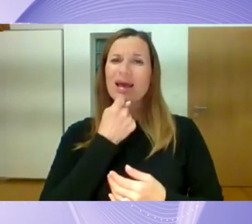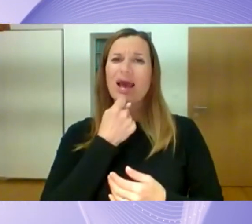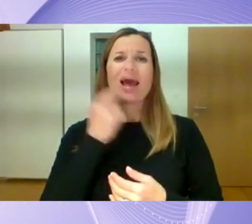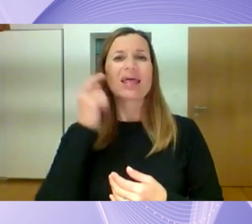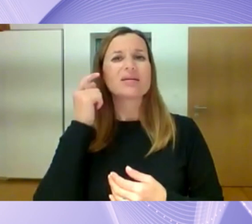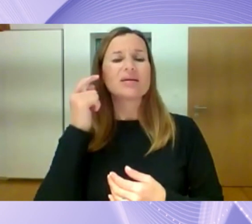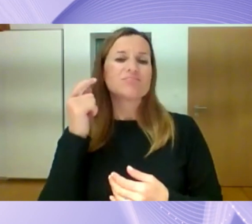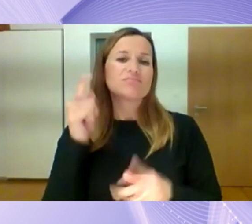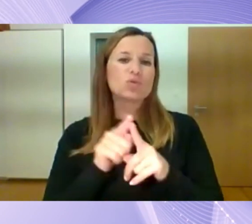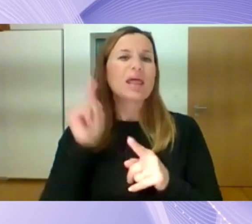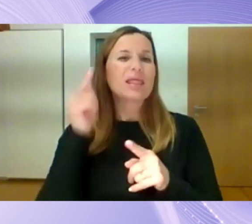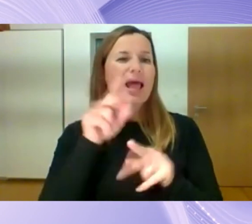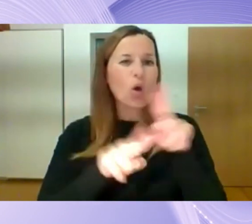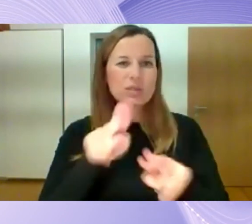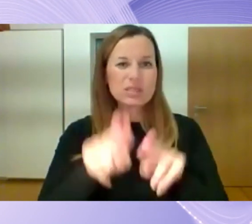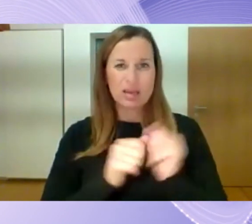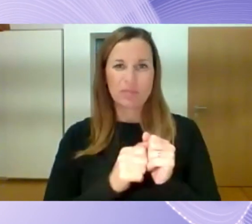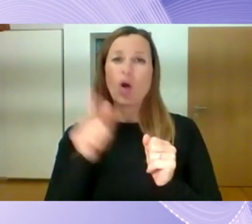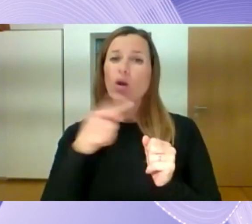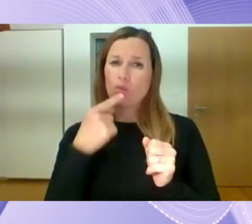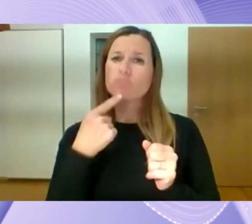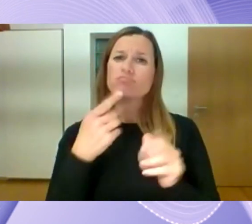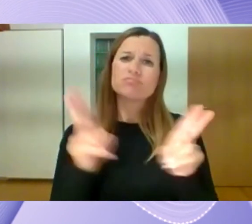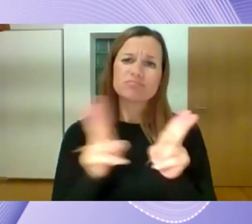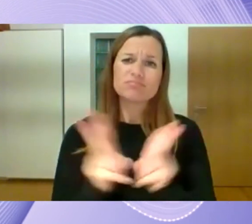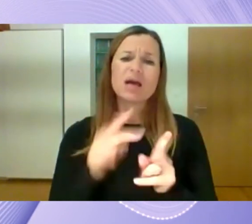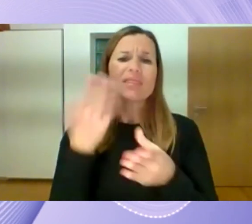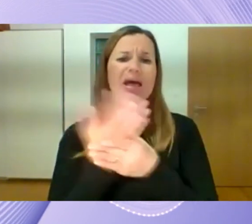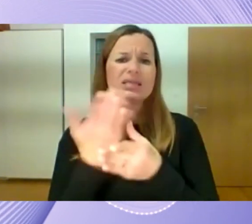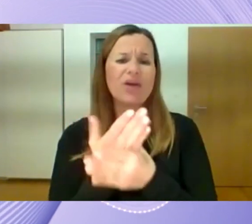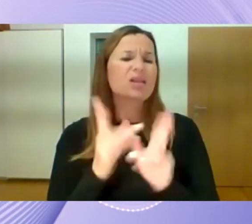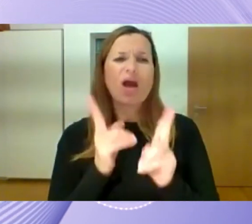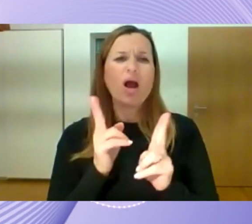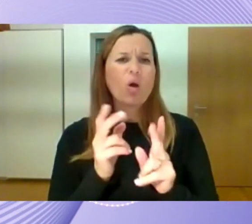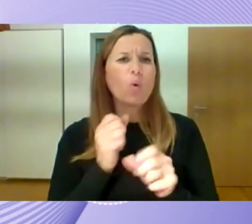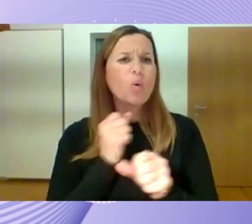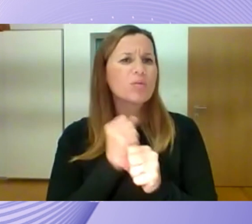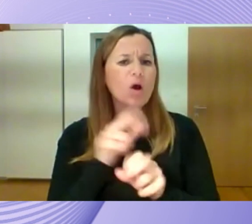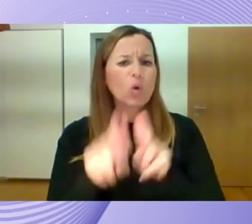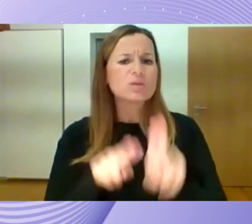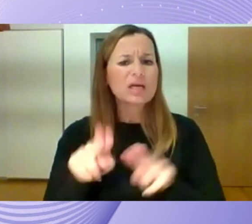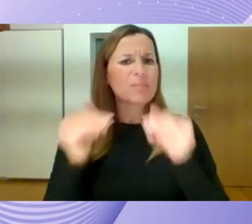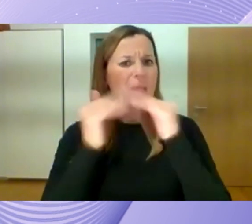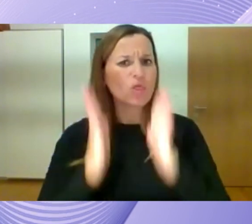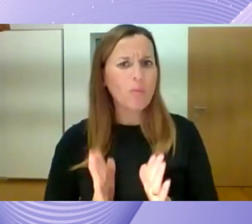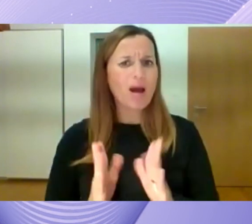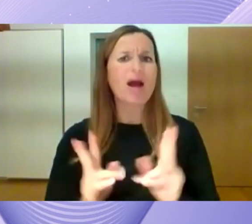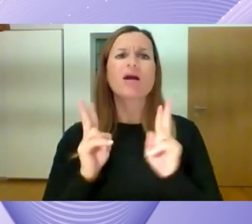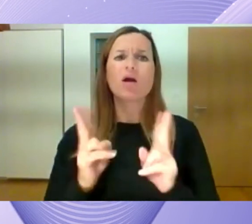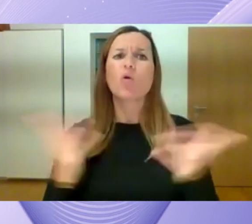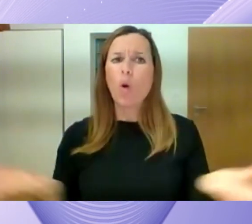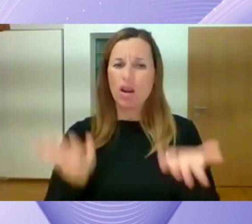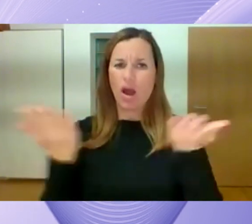nami se bo na kratko sprehodila čez nasvete, kako se lotiti oskrbe doma ter kako si olajšati nego